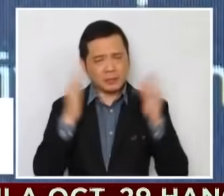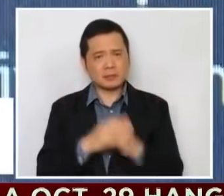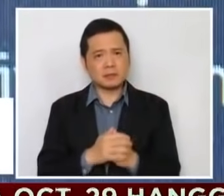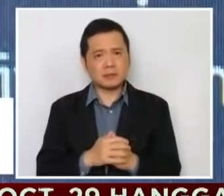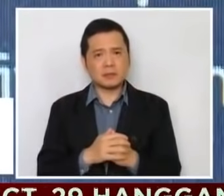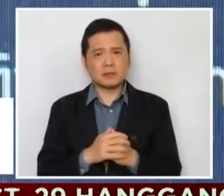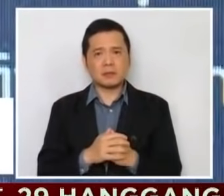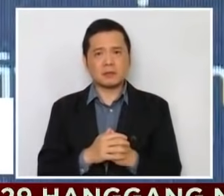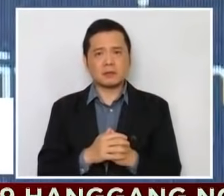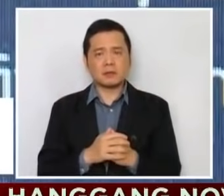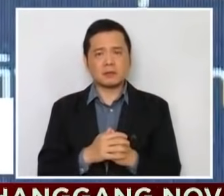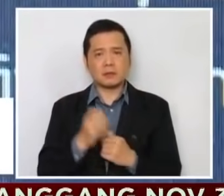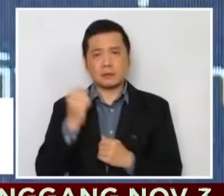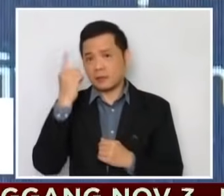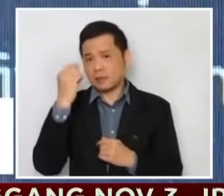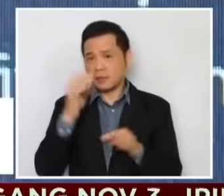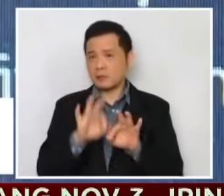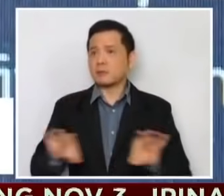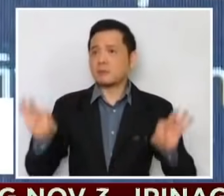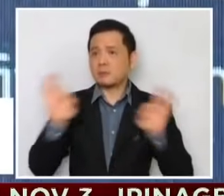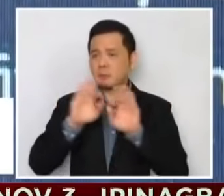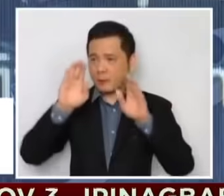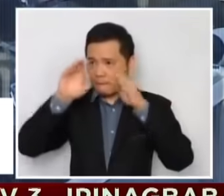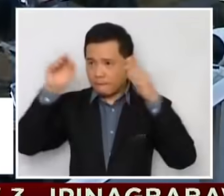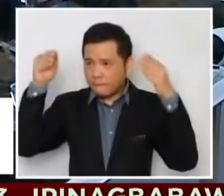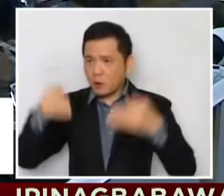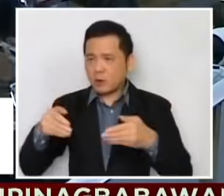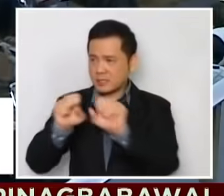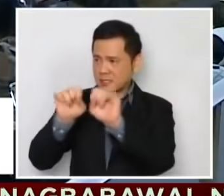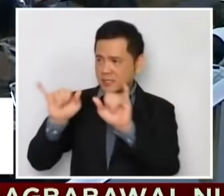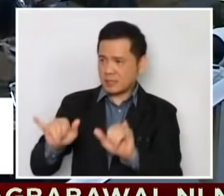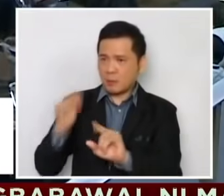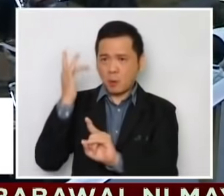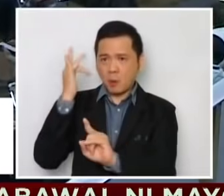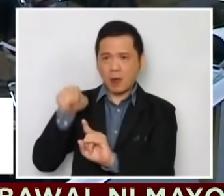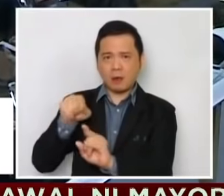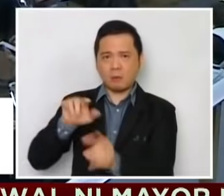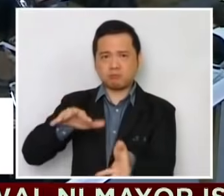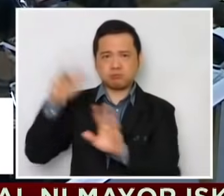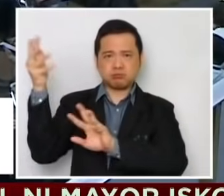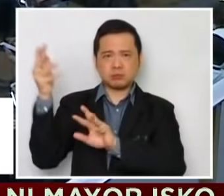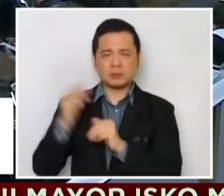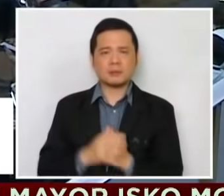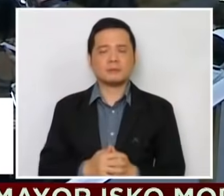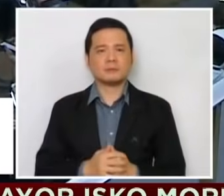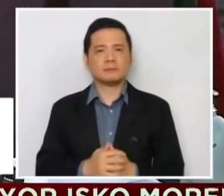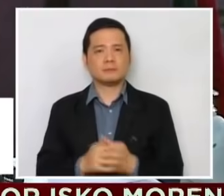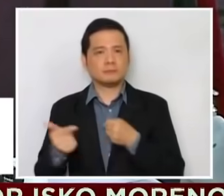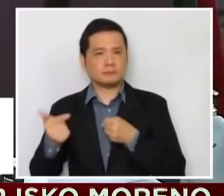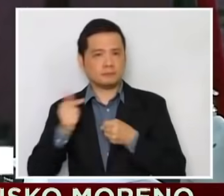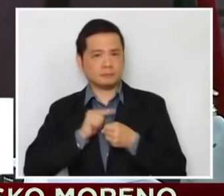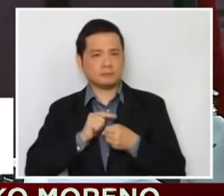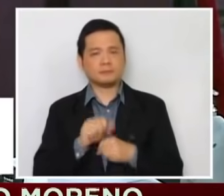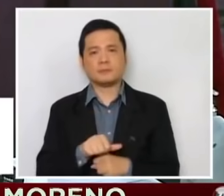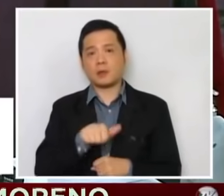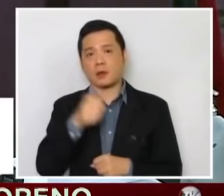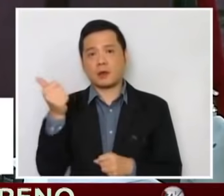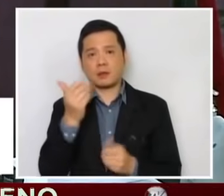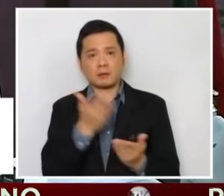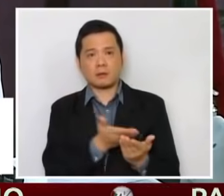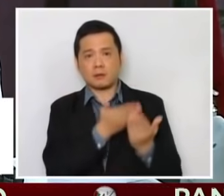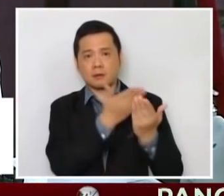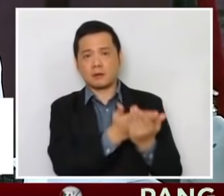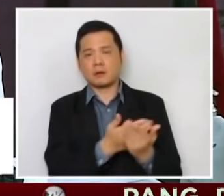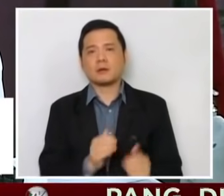bungi at bulok sa sistema natin? Naghain din ang kandidatura pagka-senador ang